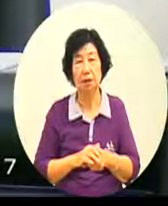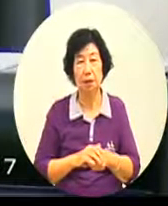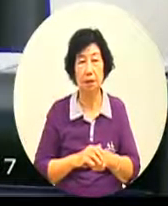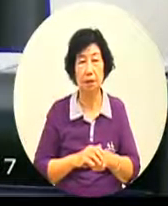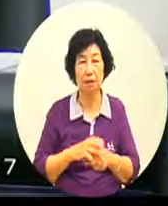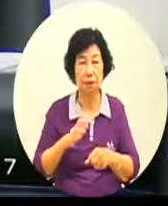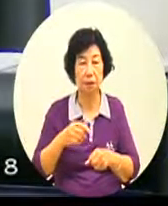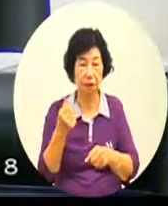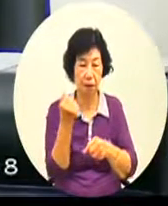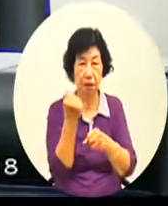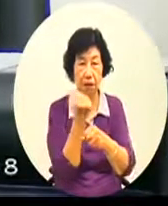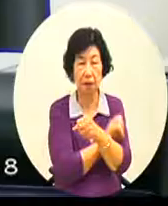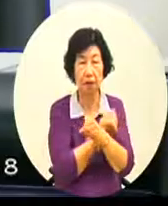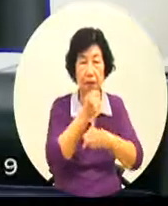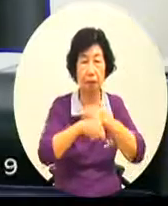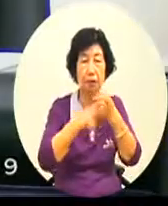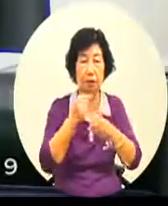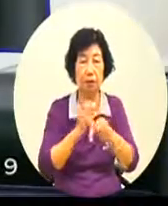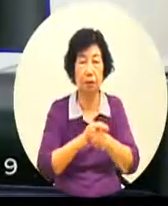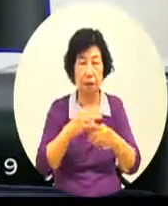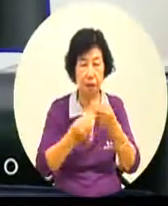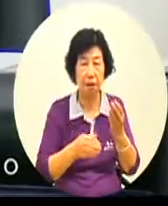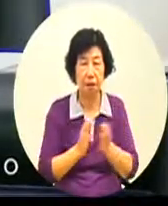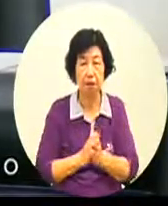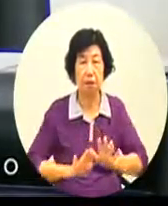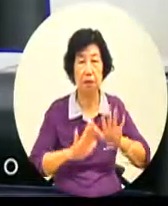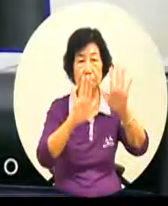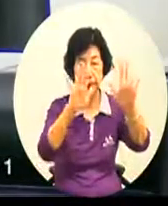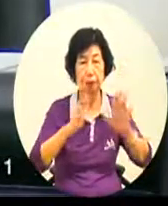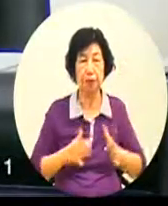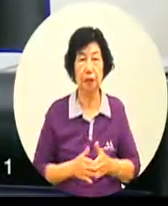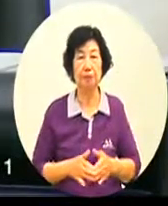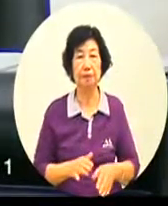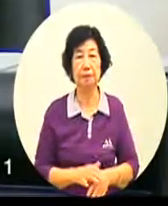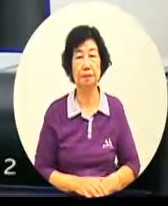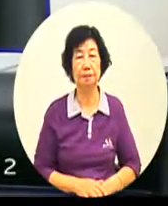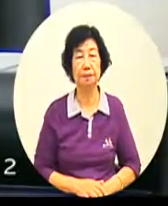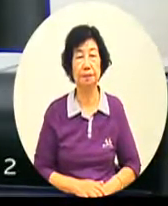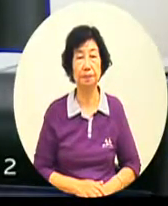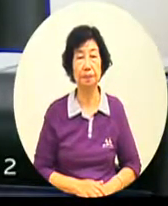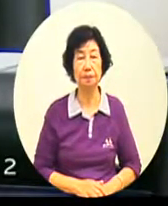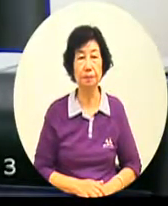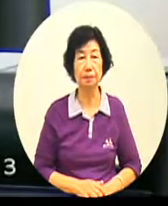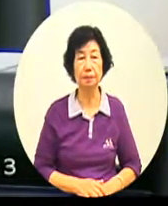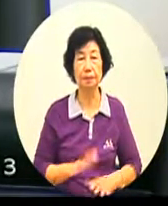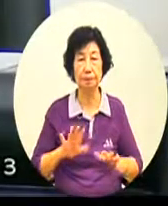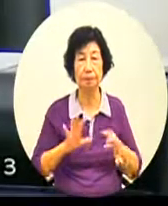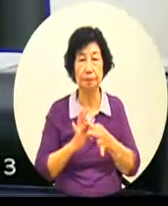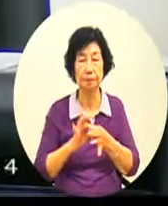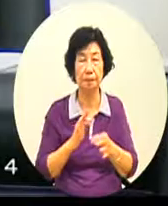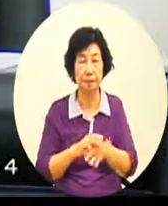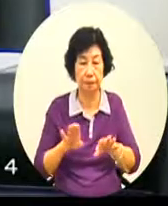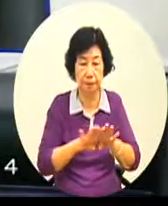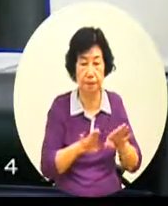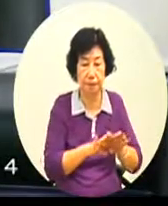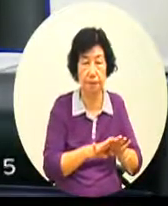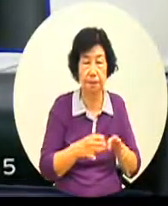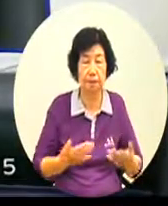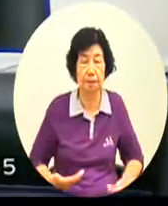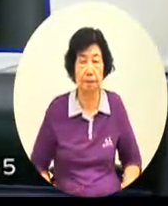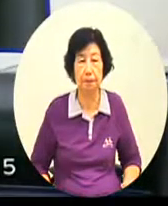件要一直的进步了那在这里有关于劳工休假的这个过